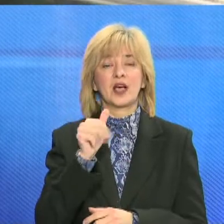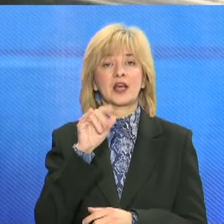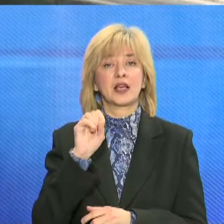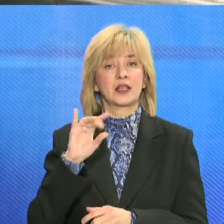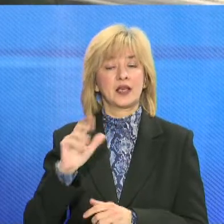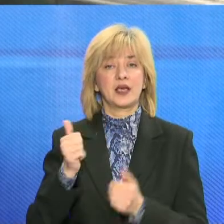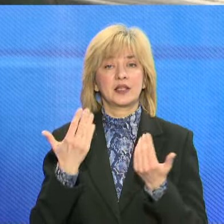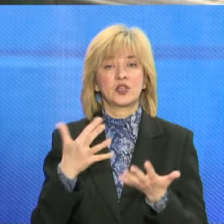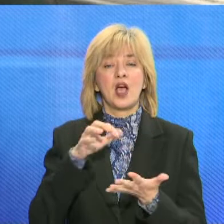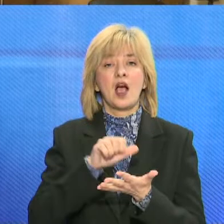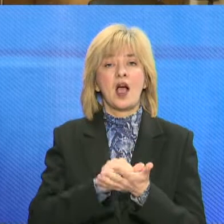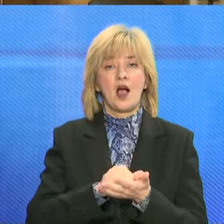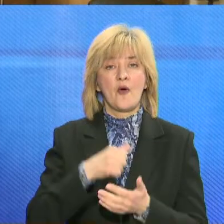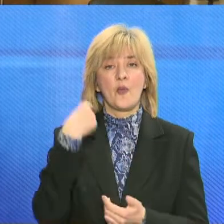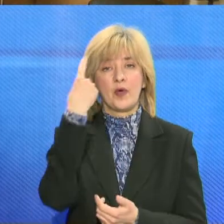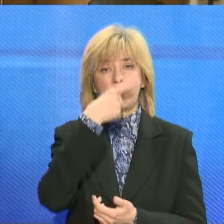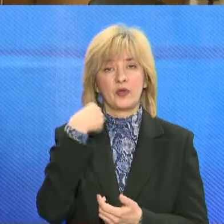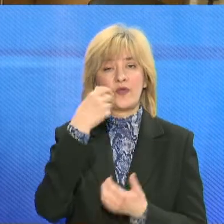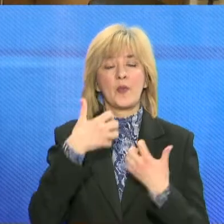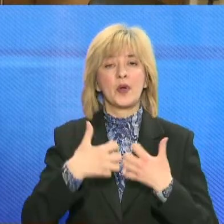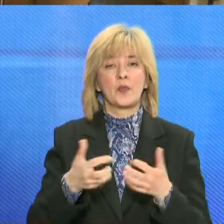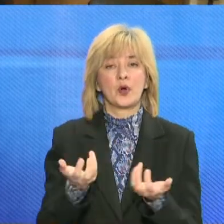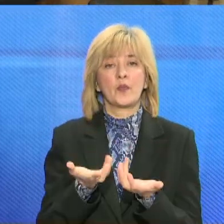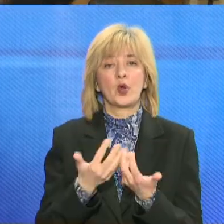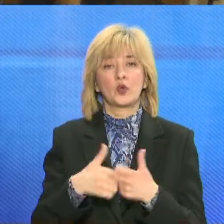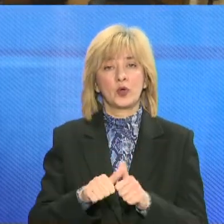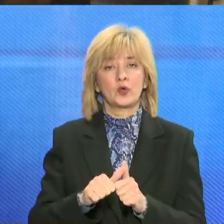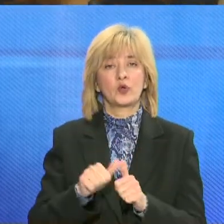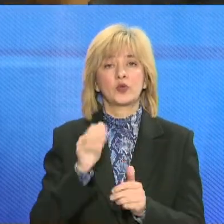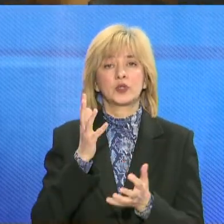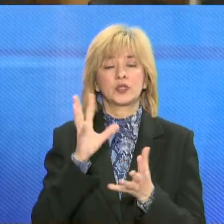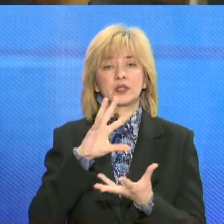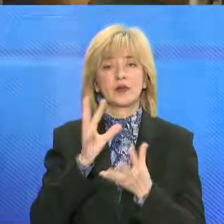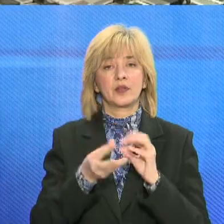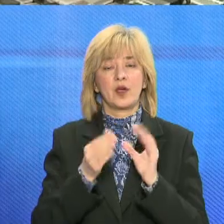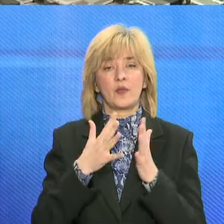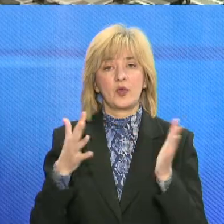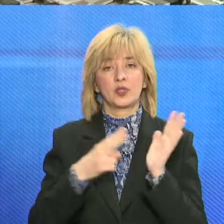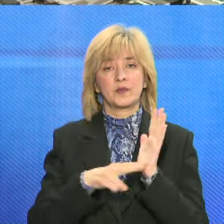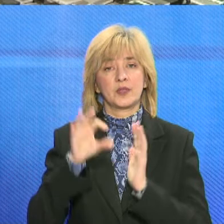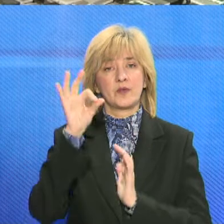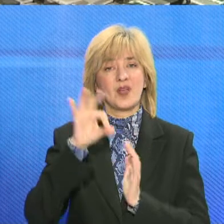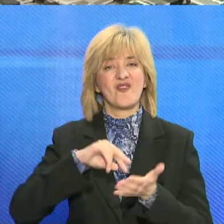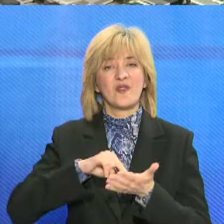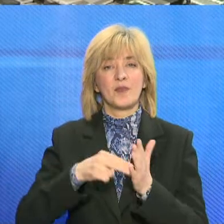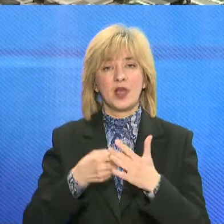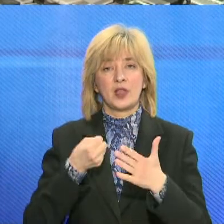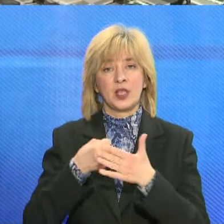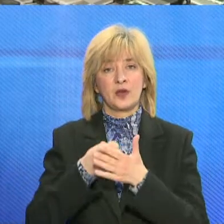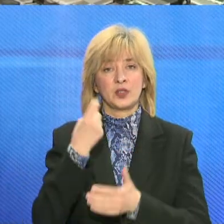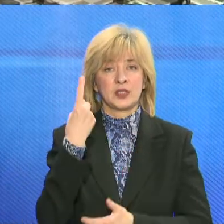спажыўцоў індывідуальнымі прыборамі ў ліку складае больш за 70%. У планах за два гады дасягнуць